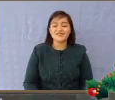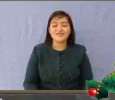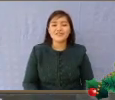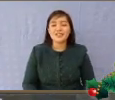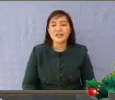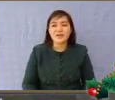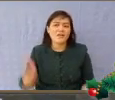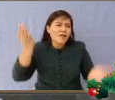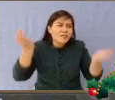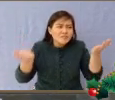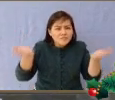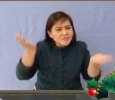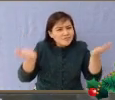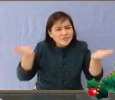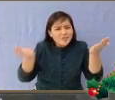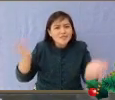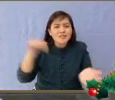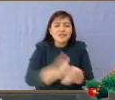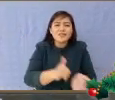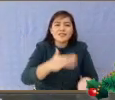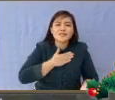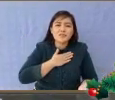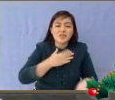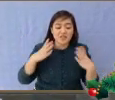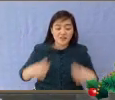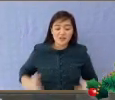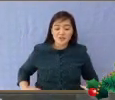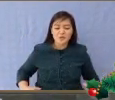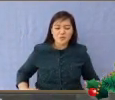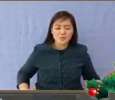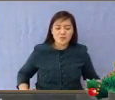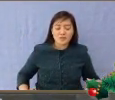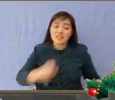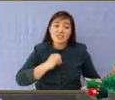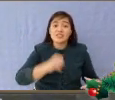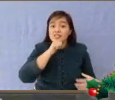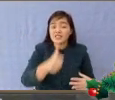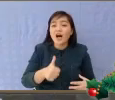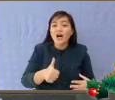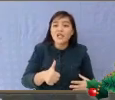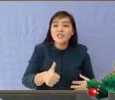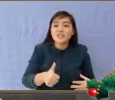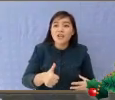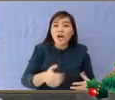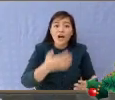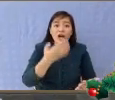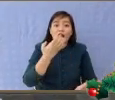hindi branded yung aking damit. Pero at least it serves its purpose.